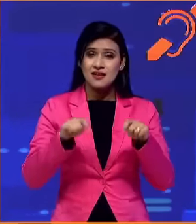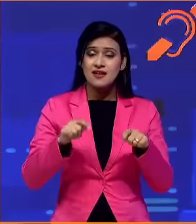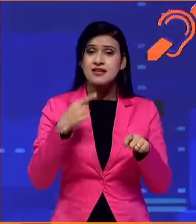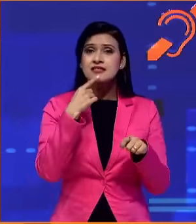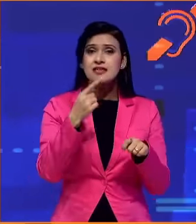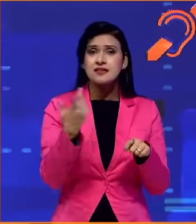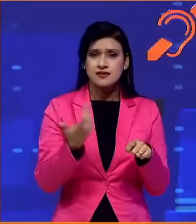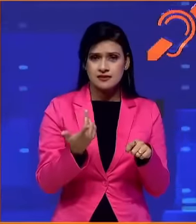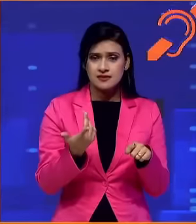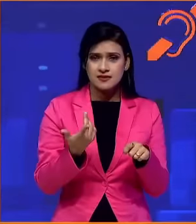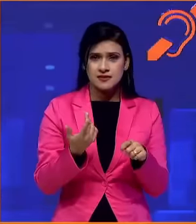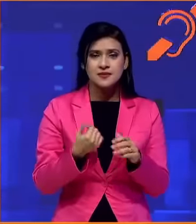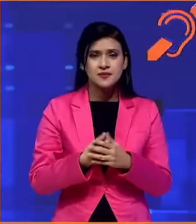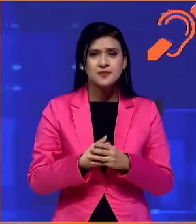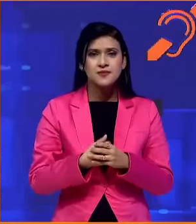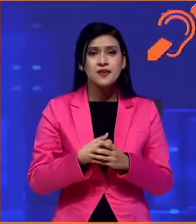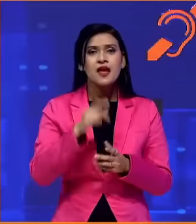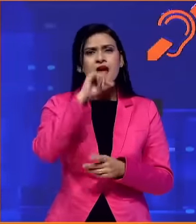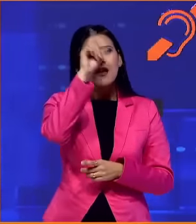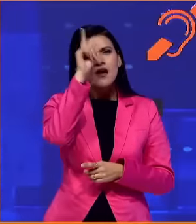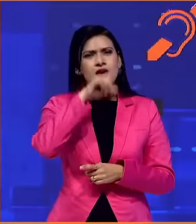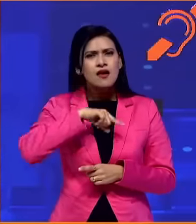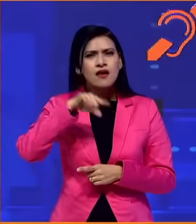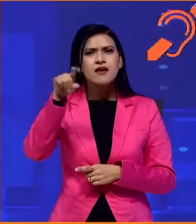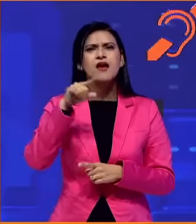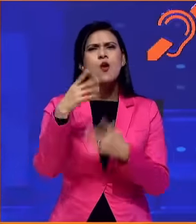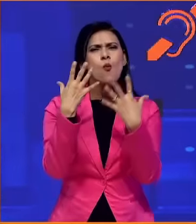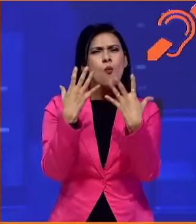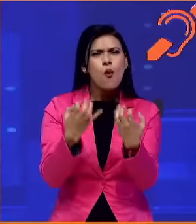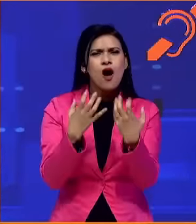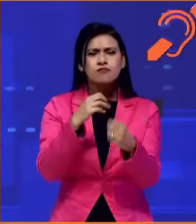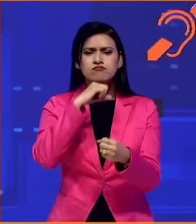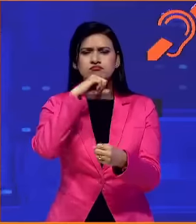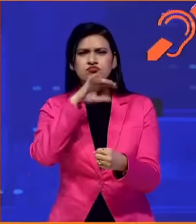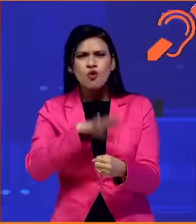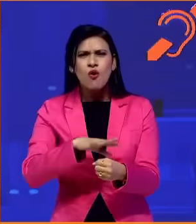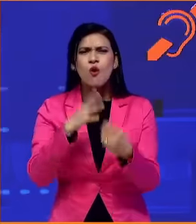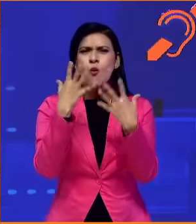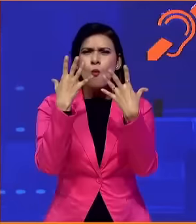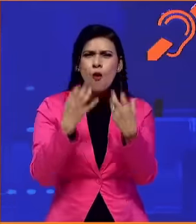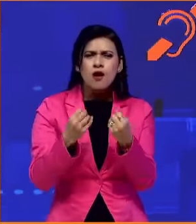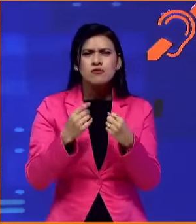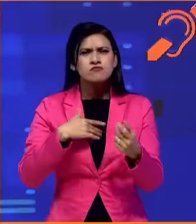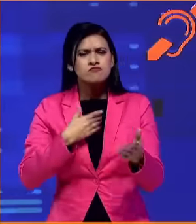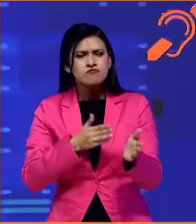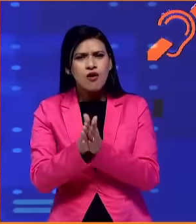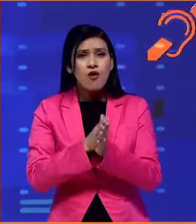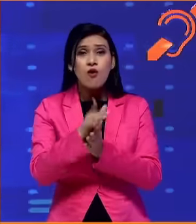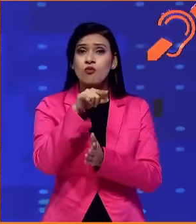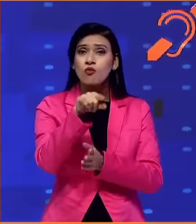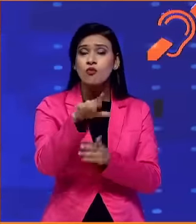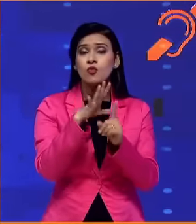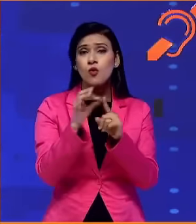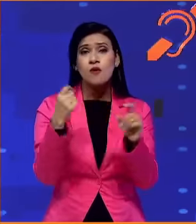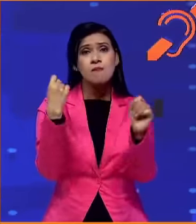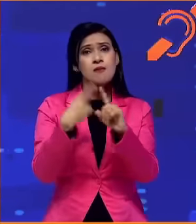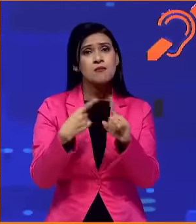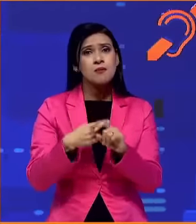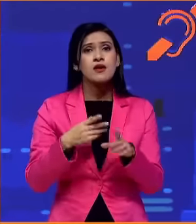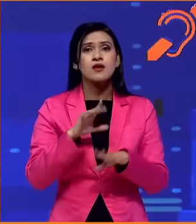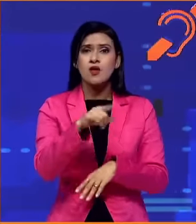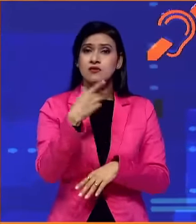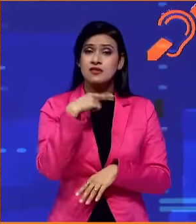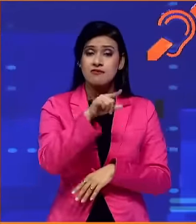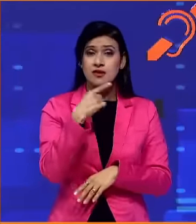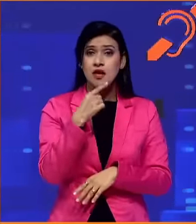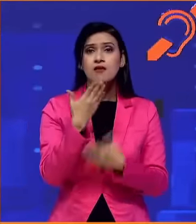इतना कहनाचाहतीहैकिआप इसराष्ट्रकीआशाओंमेंसेएकहैं।आपयुवाहैं।आप गतिशीलहैं।आपबहुतअच्छाबोलतेहैं।जैसाकिआपने खुदकहा,आप